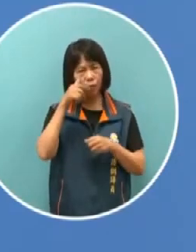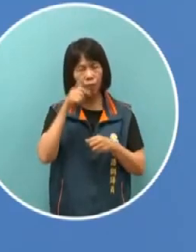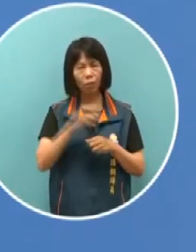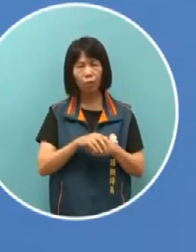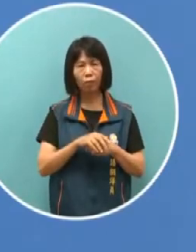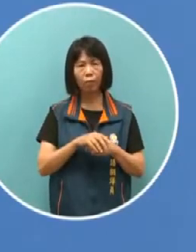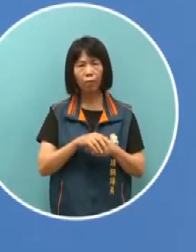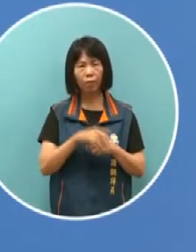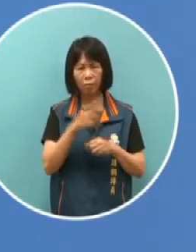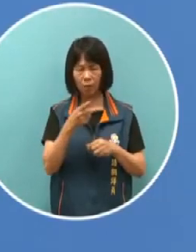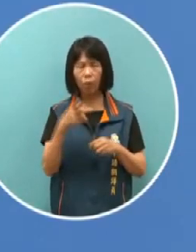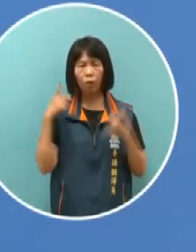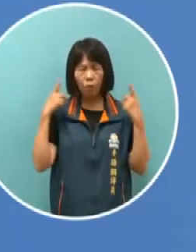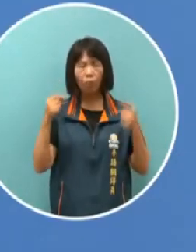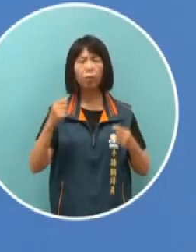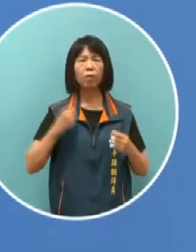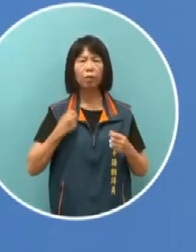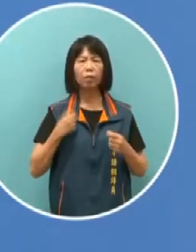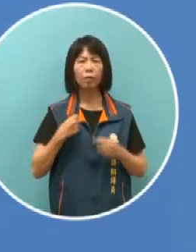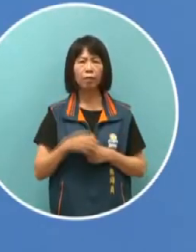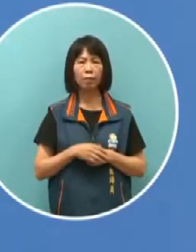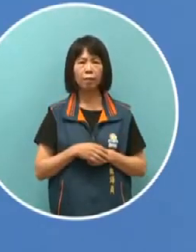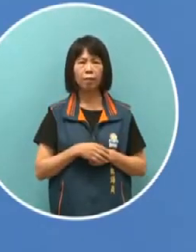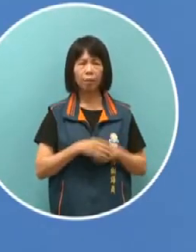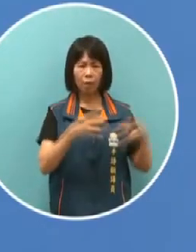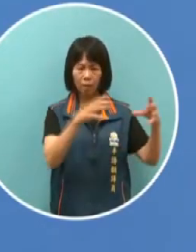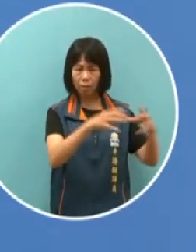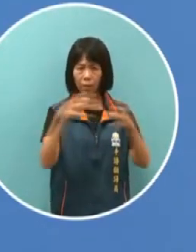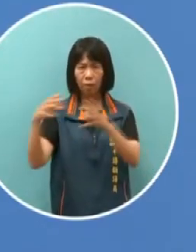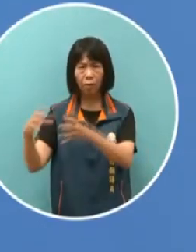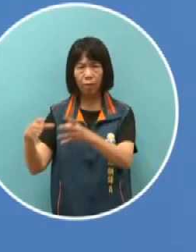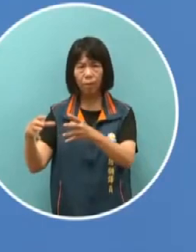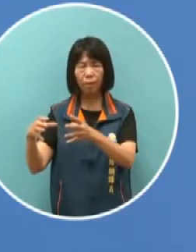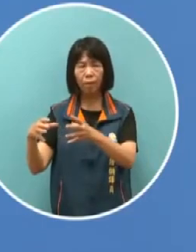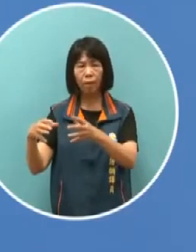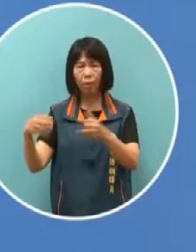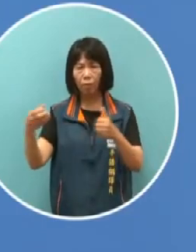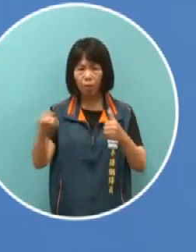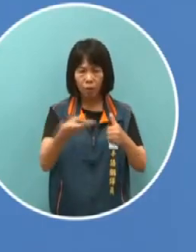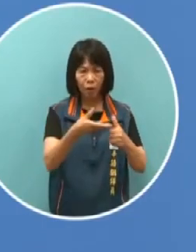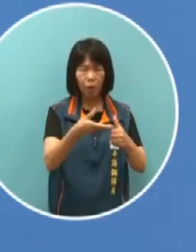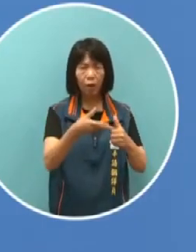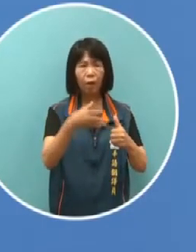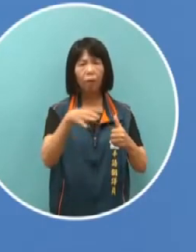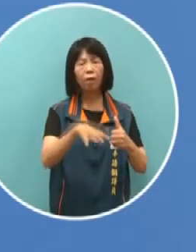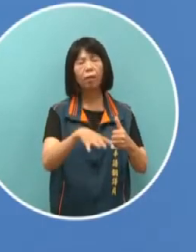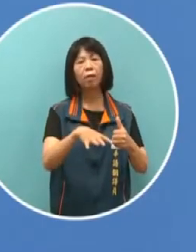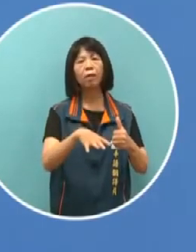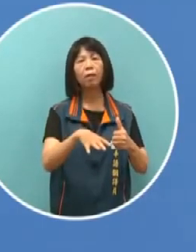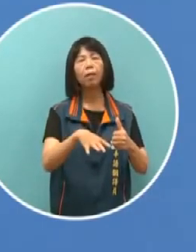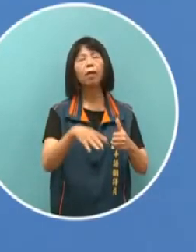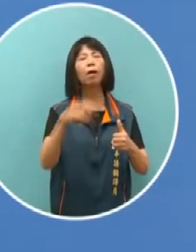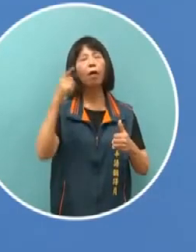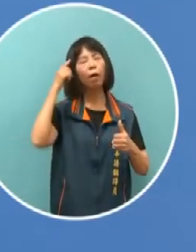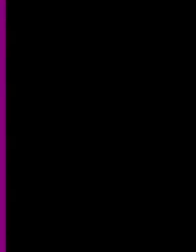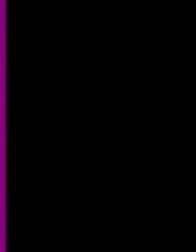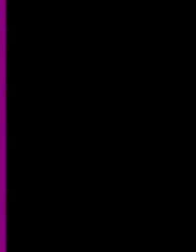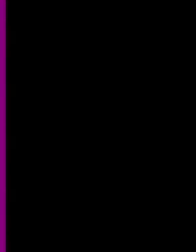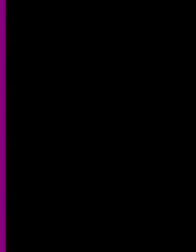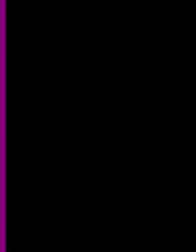个个案这两群的个案因着这个连接点那刚好可以连接在一